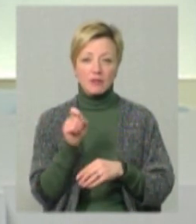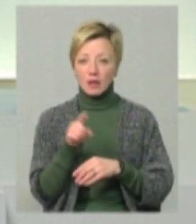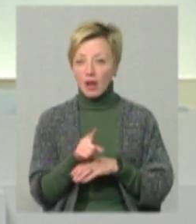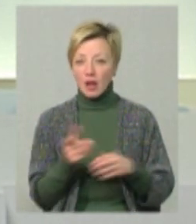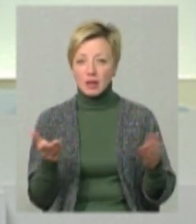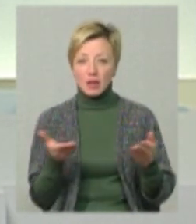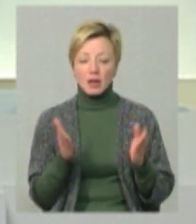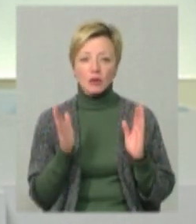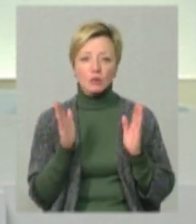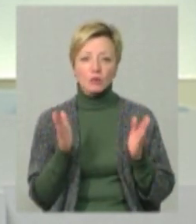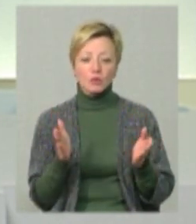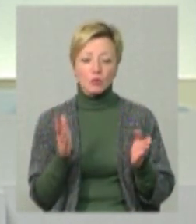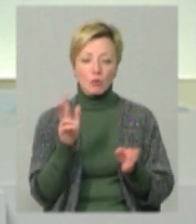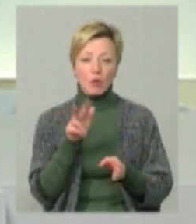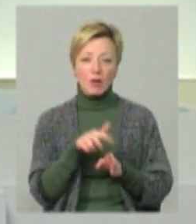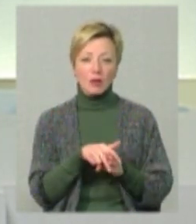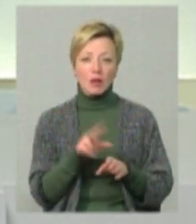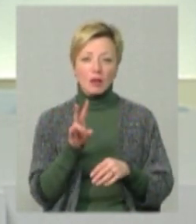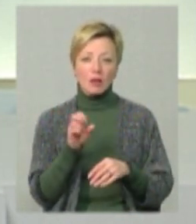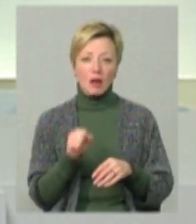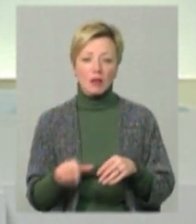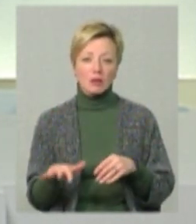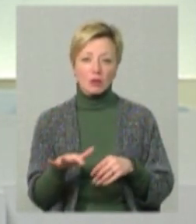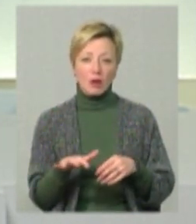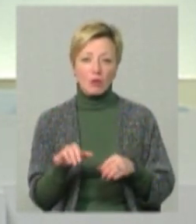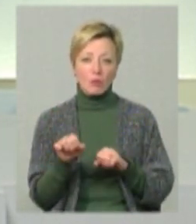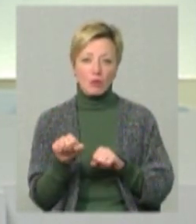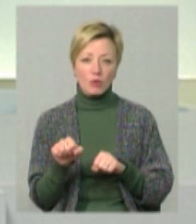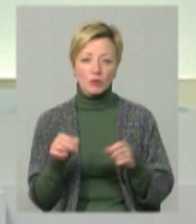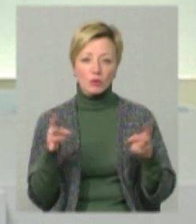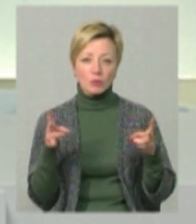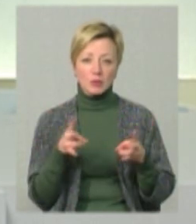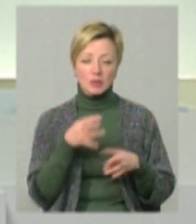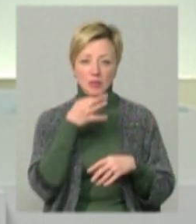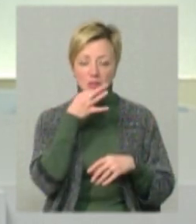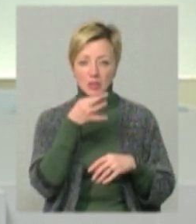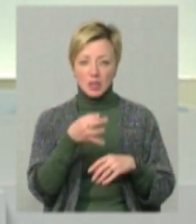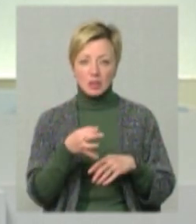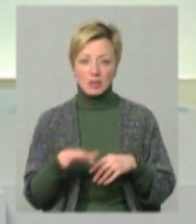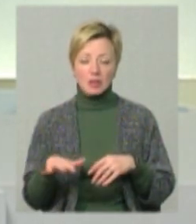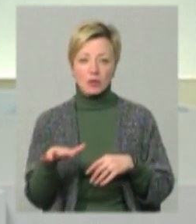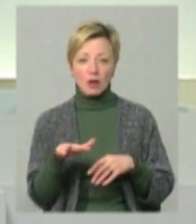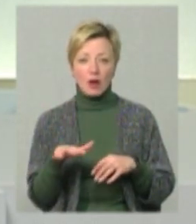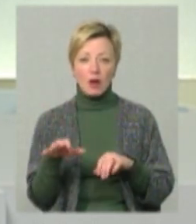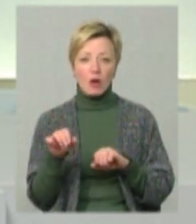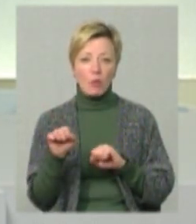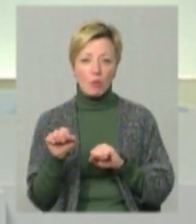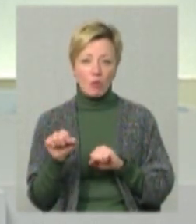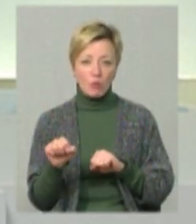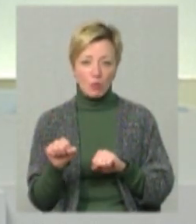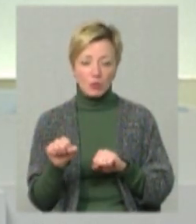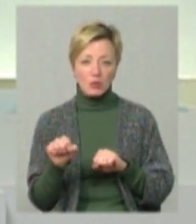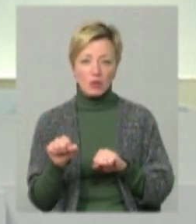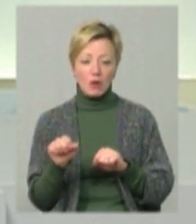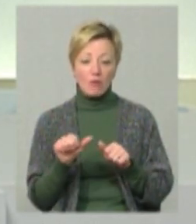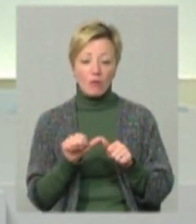які будуть покладатись на територіальну оборону. Взагалі, необхідно сказати, що територіальна оборона,